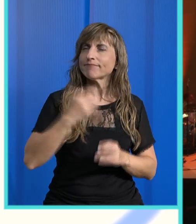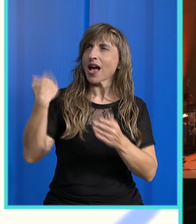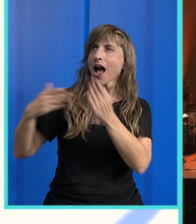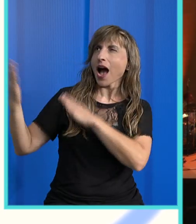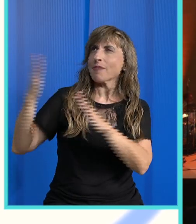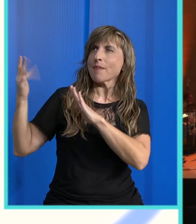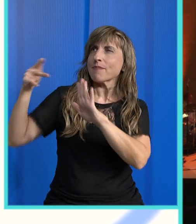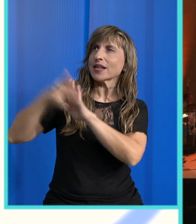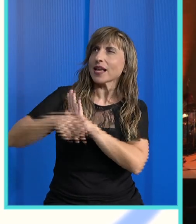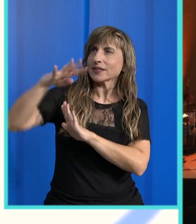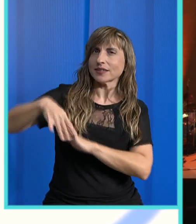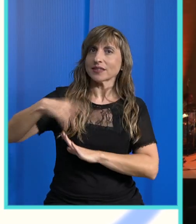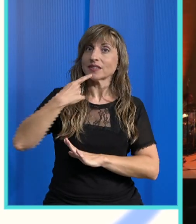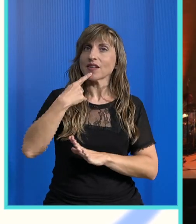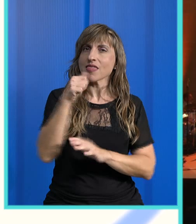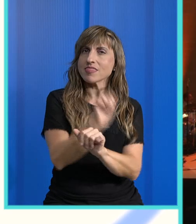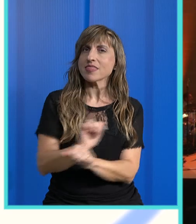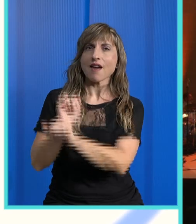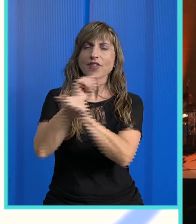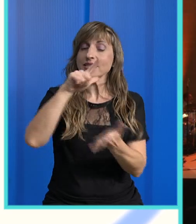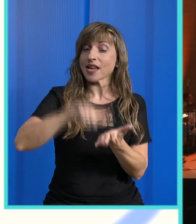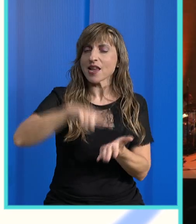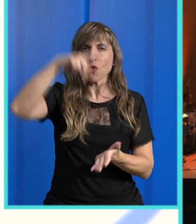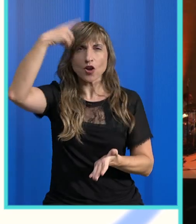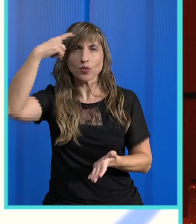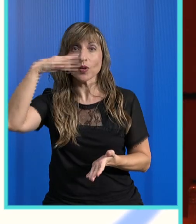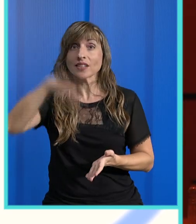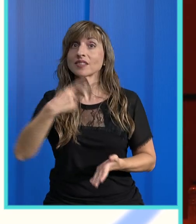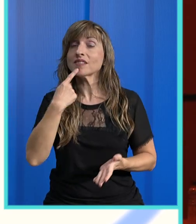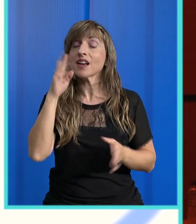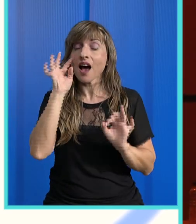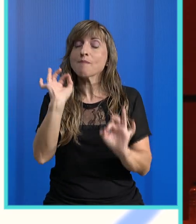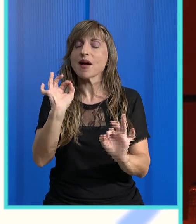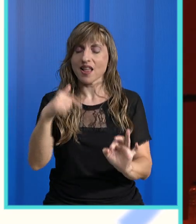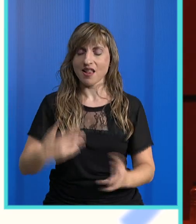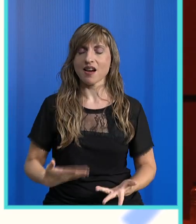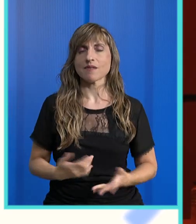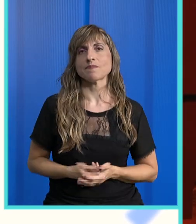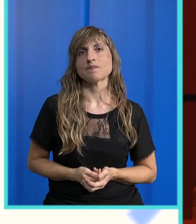catalans i on reivindica i defensa la llengua i cultura catalana que creu que està en perill.